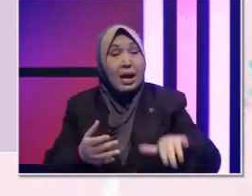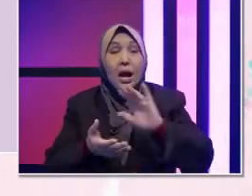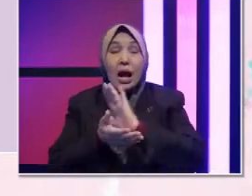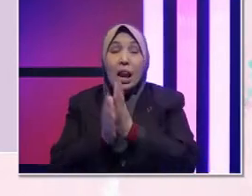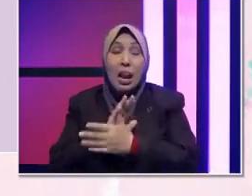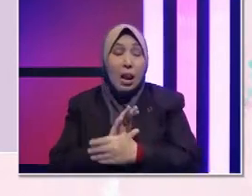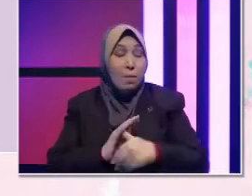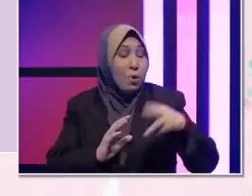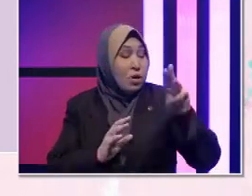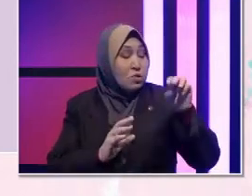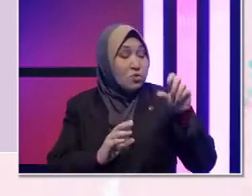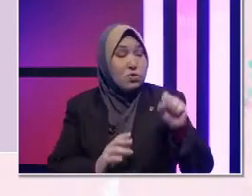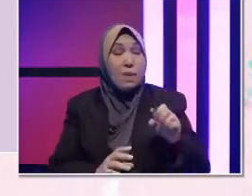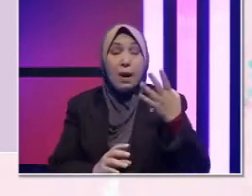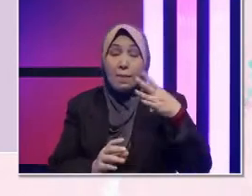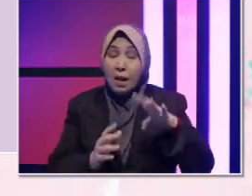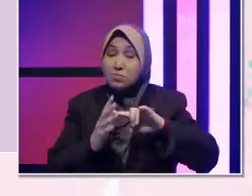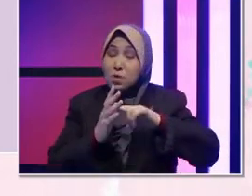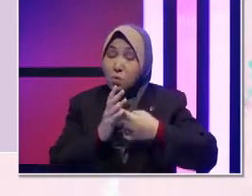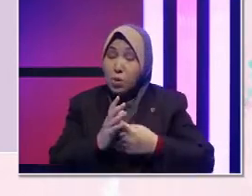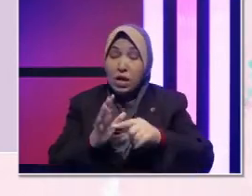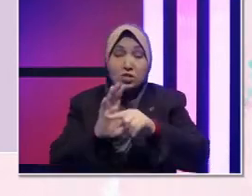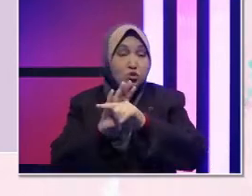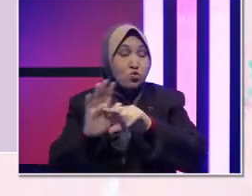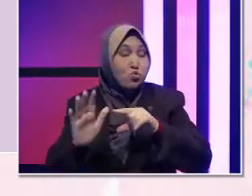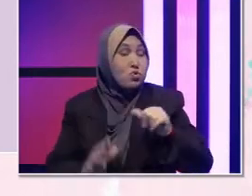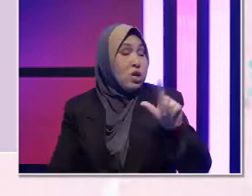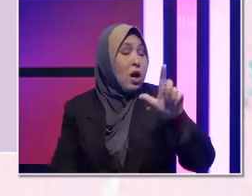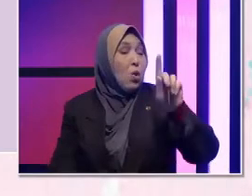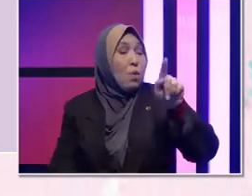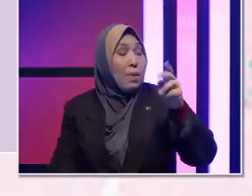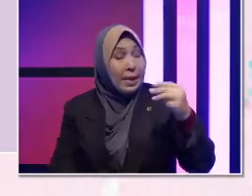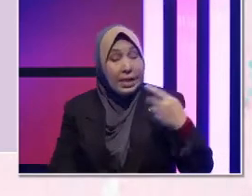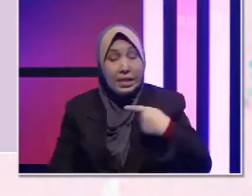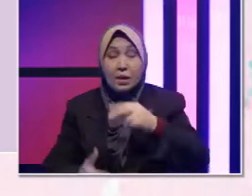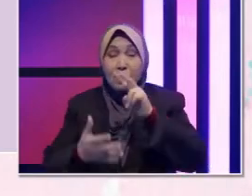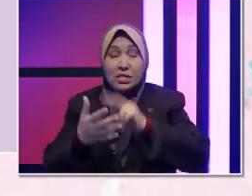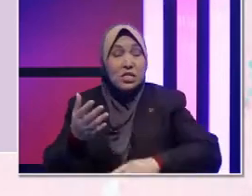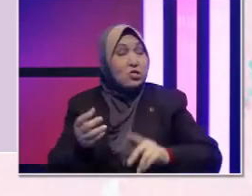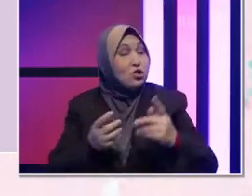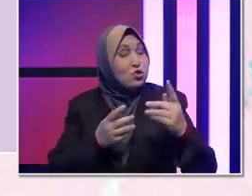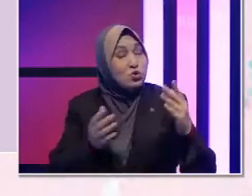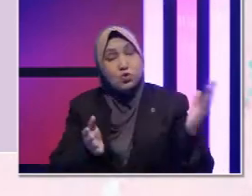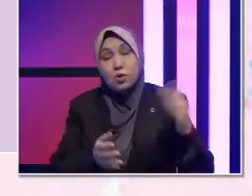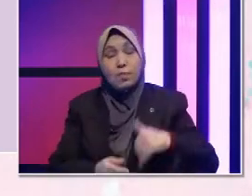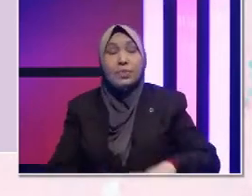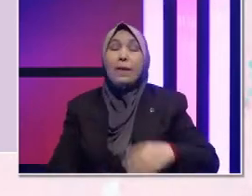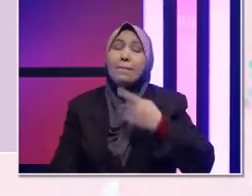411 permulaan surah Luqman yang kita baca pada hari ini. Jom kita cuba.